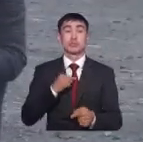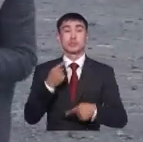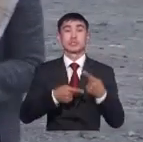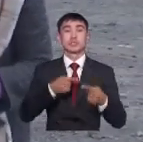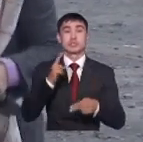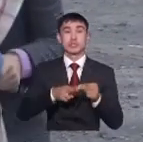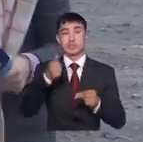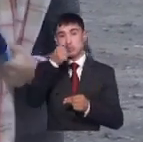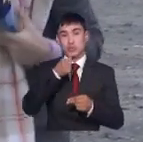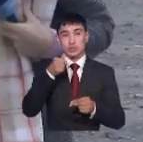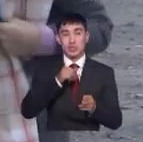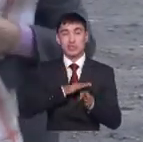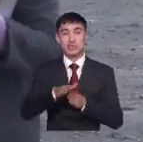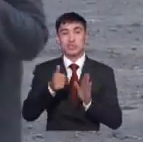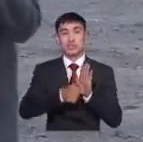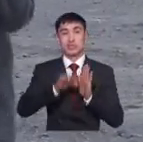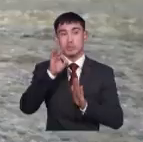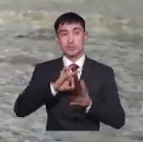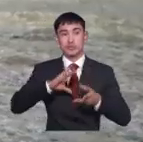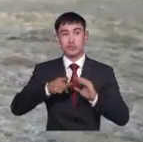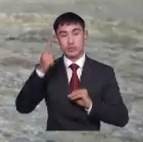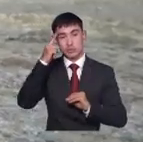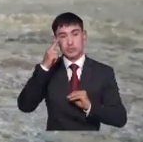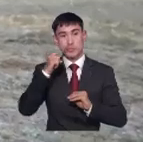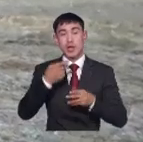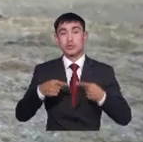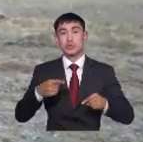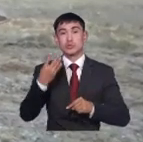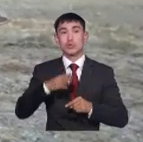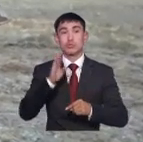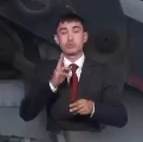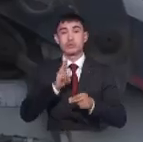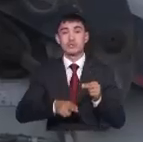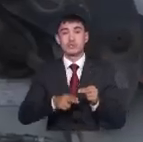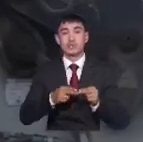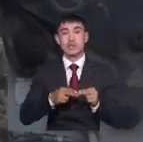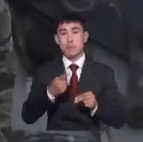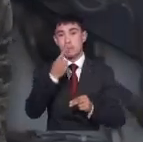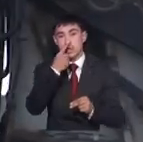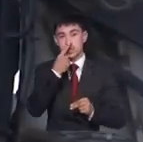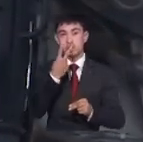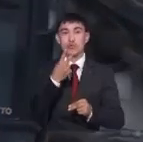года удастся реализовать 60% от всего задуманного. Остальные 40% будут завершены в течение